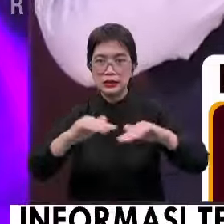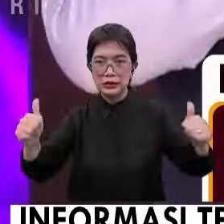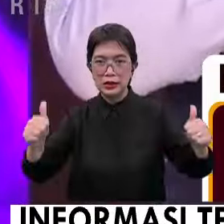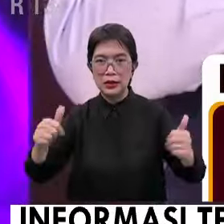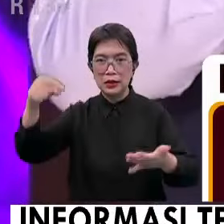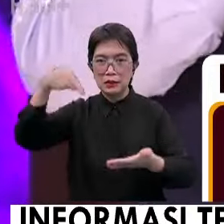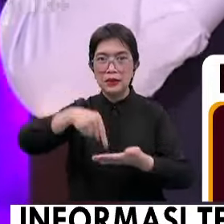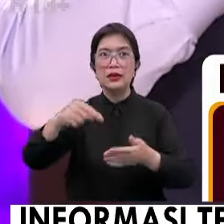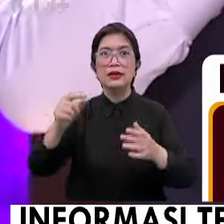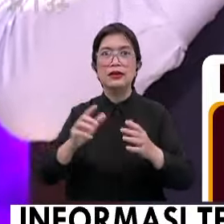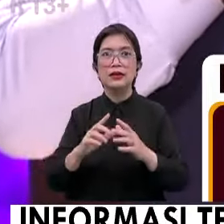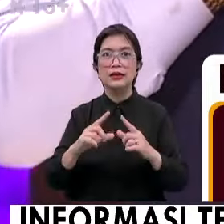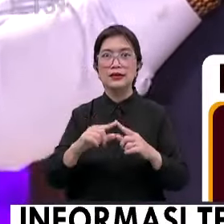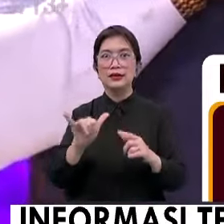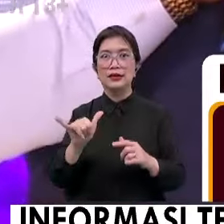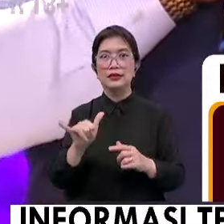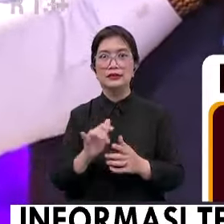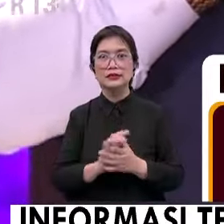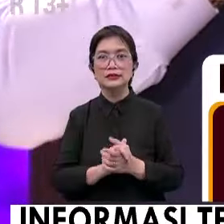AY.